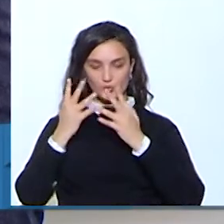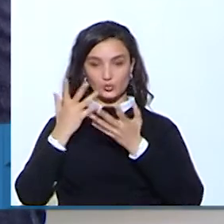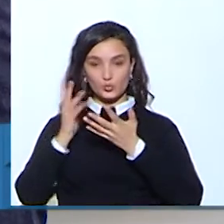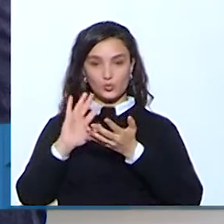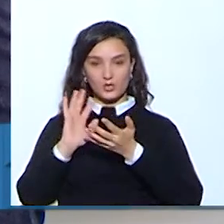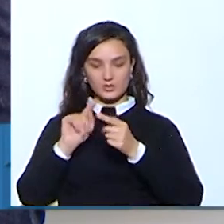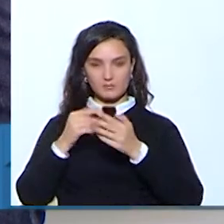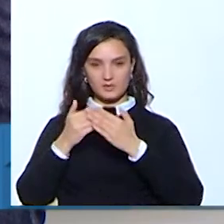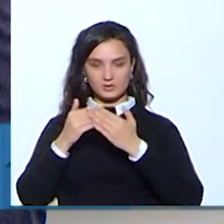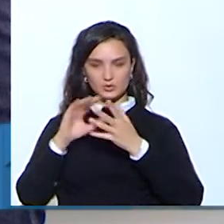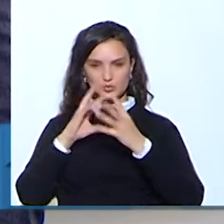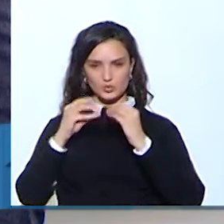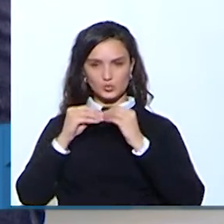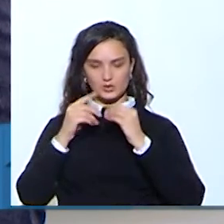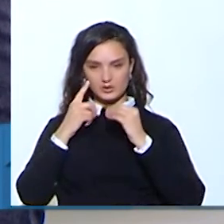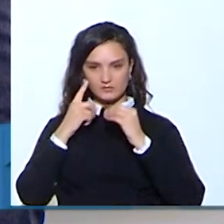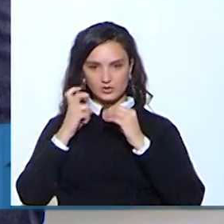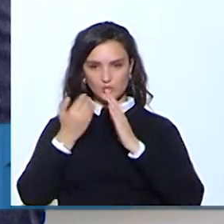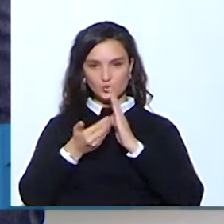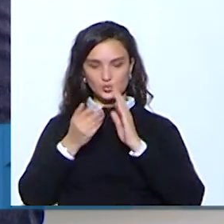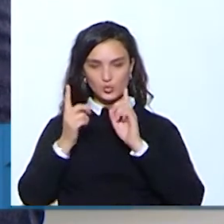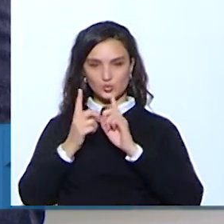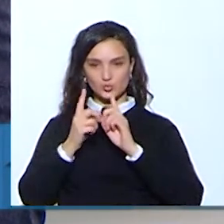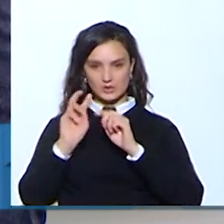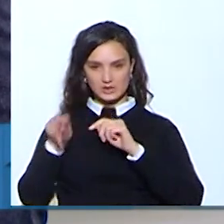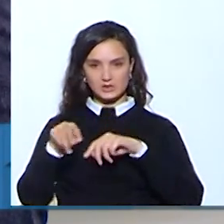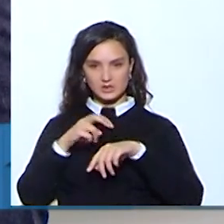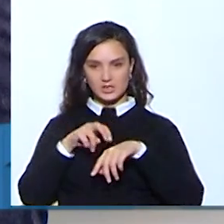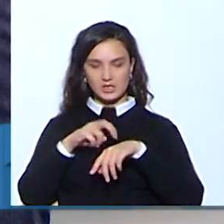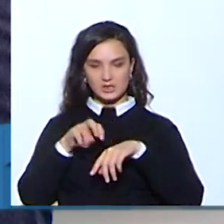არა, მაგალითად სრული ოფთალმოლოგიური კონსულტაცია ოფთალმოლოგთან კლინიკაში.